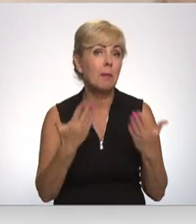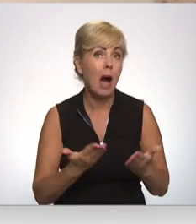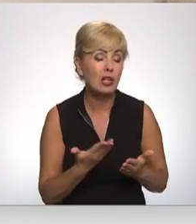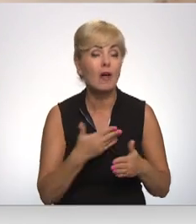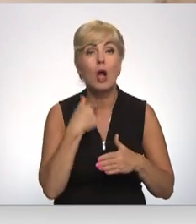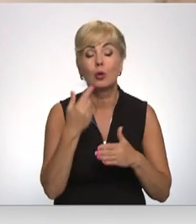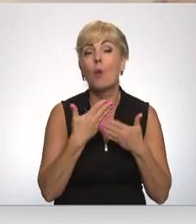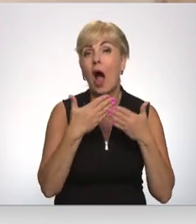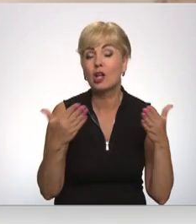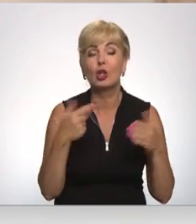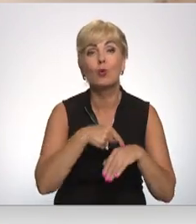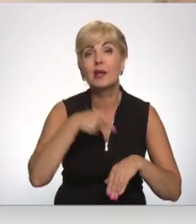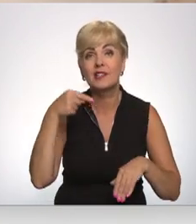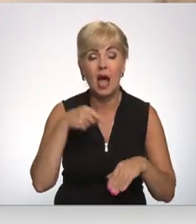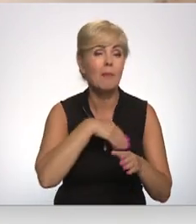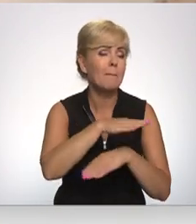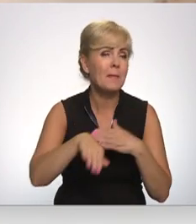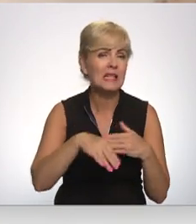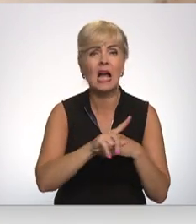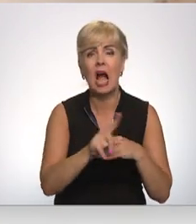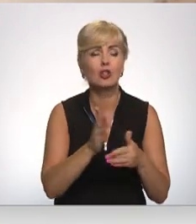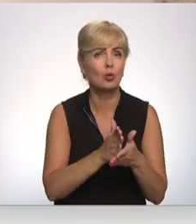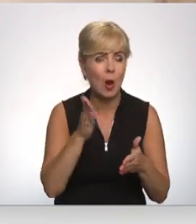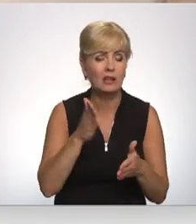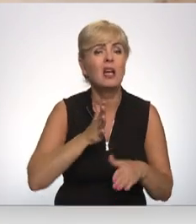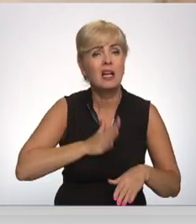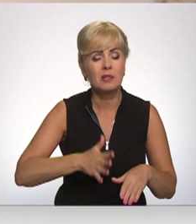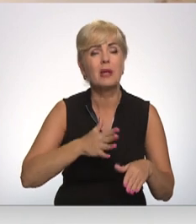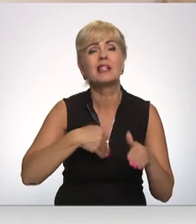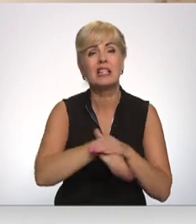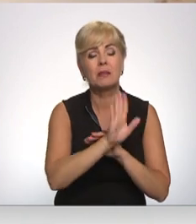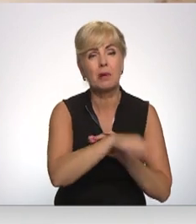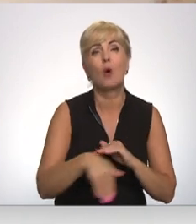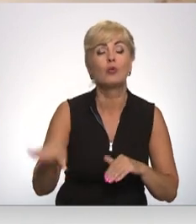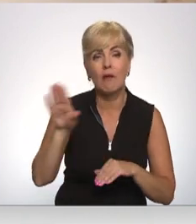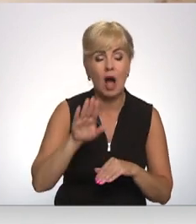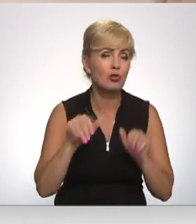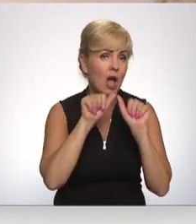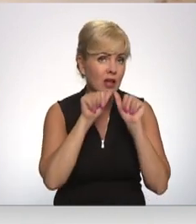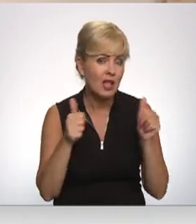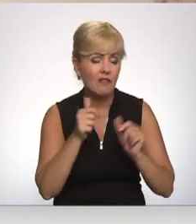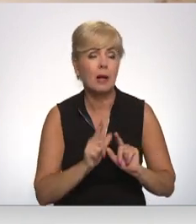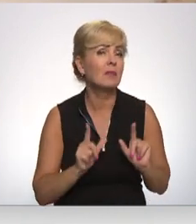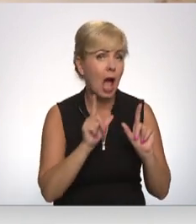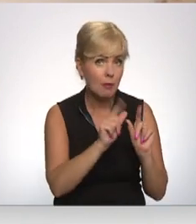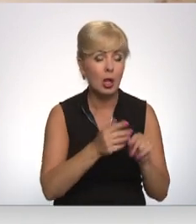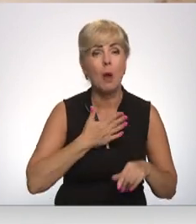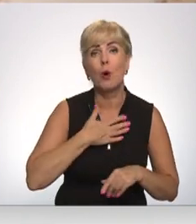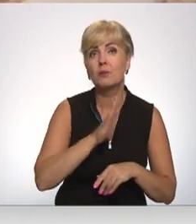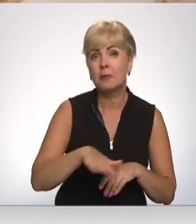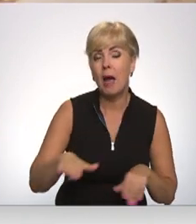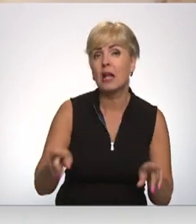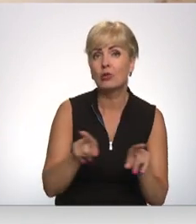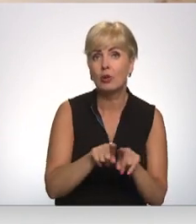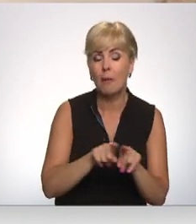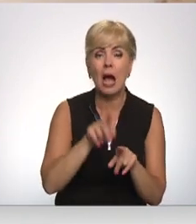grūti atklāt visu šo sajūtu miksli, kas valda, jo ir nācies pamest savu valsti. Mēs nevarējām nebraukt, jo mums ir bērni, tāpat